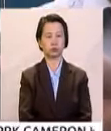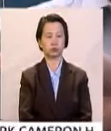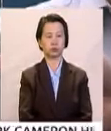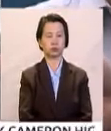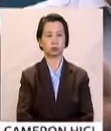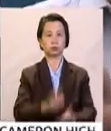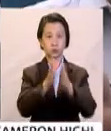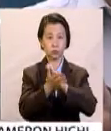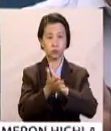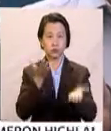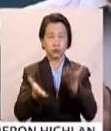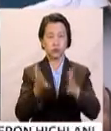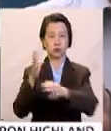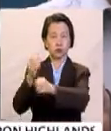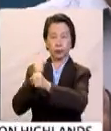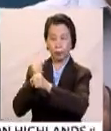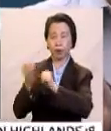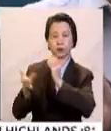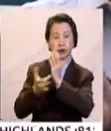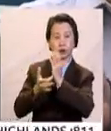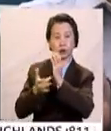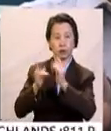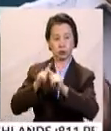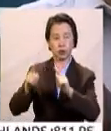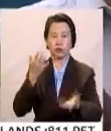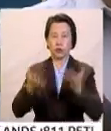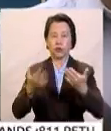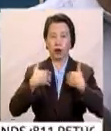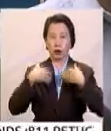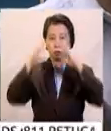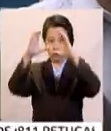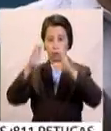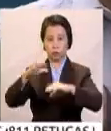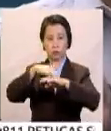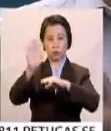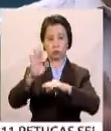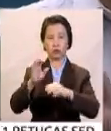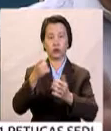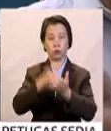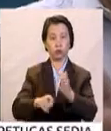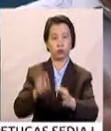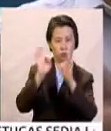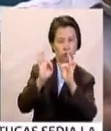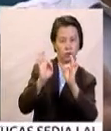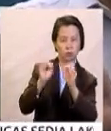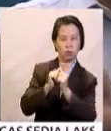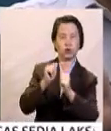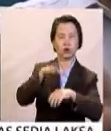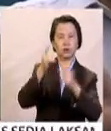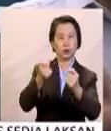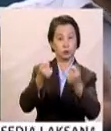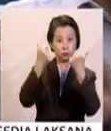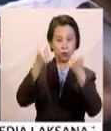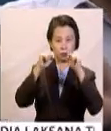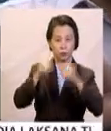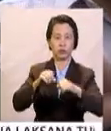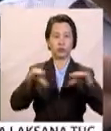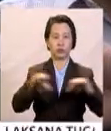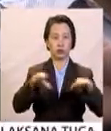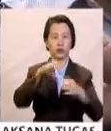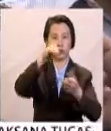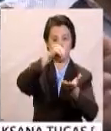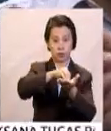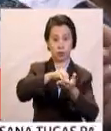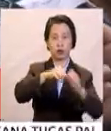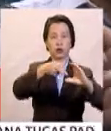Jadi mungkin kalau kita dapat teknologi dan sebagainya, mungkin ada cara yang lebih cost effective, yang lebih cepat yang boleh kita laksanakan di